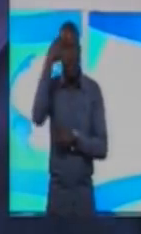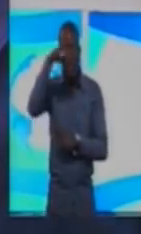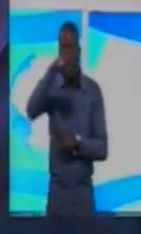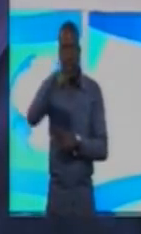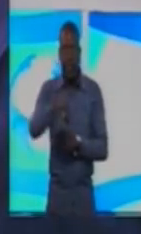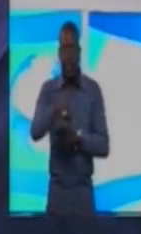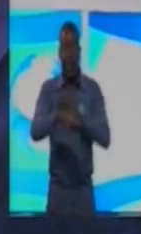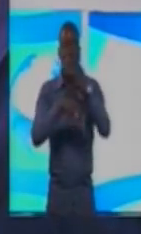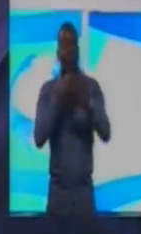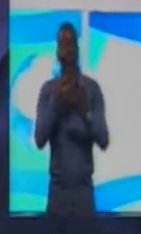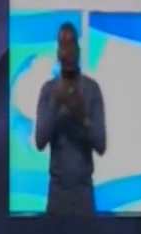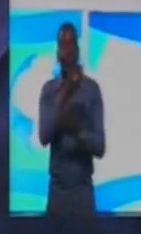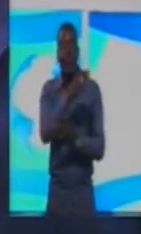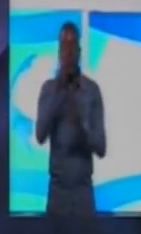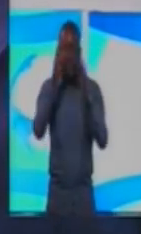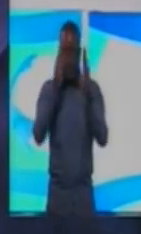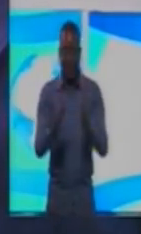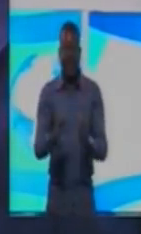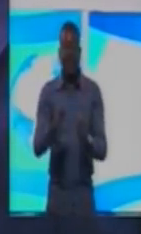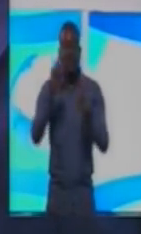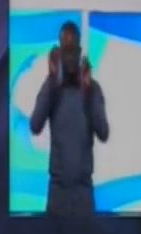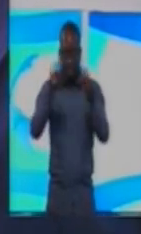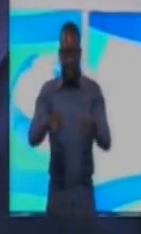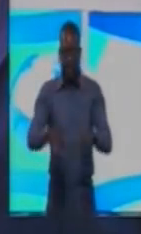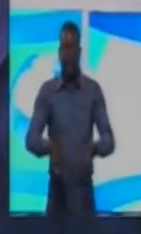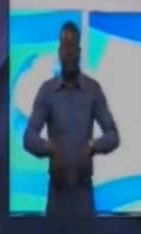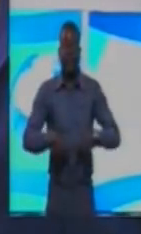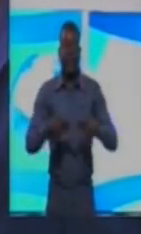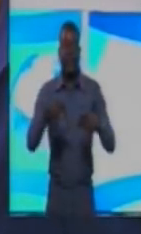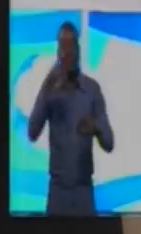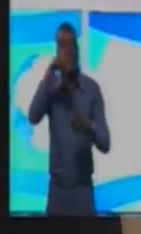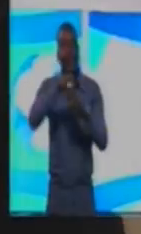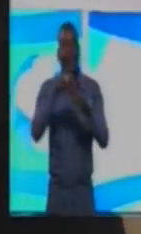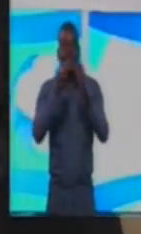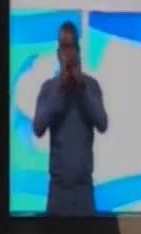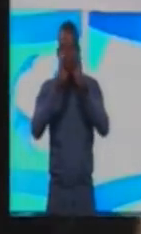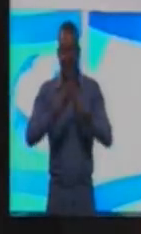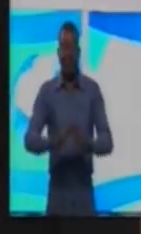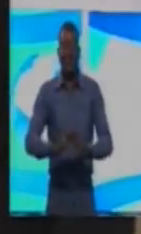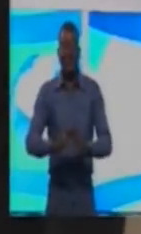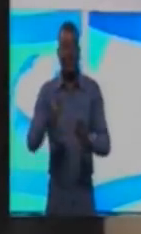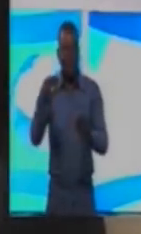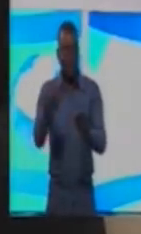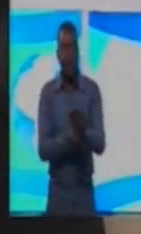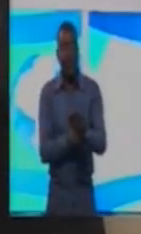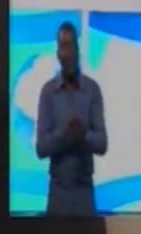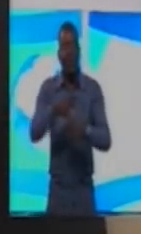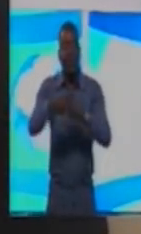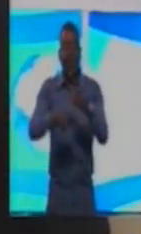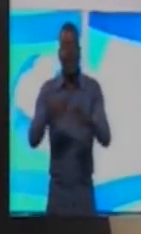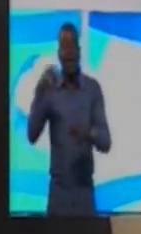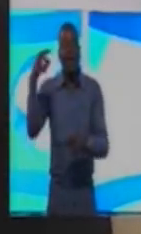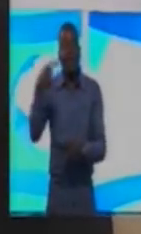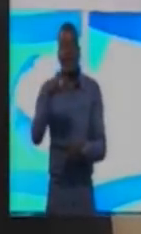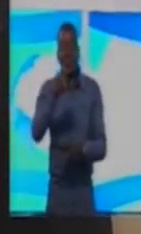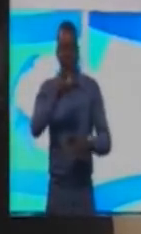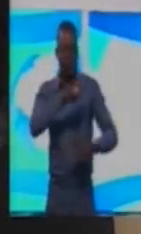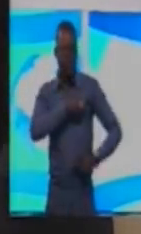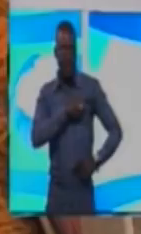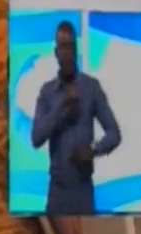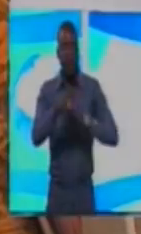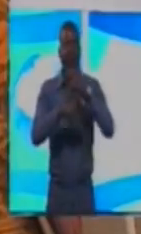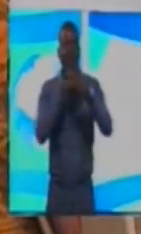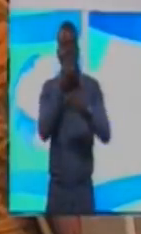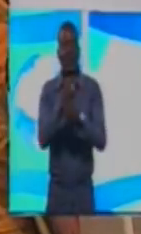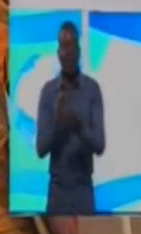les Burkinabés puissent vivre dans la quiétude. Le nouveau véhicule va à la gendarmerie nationale qui doit l'utiliser